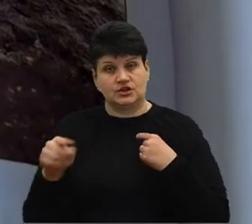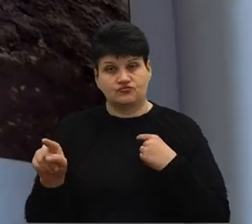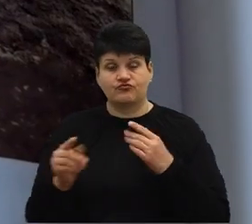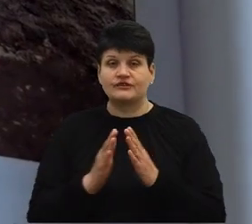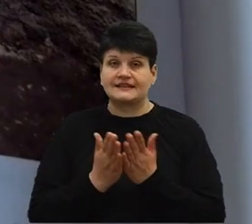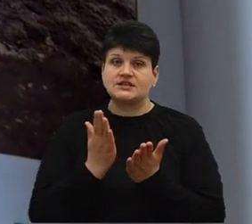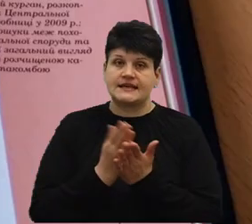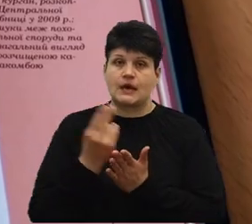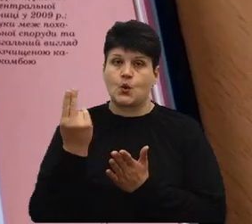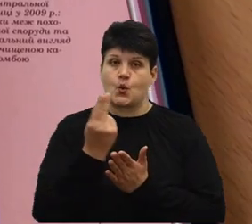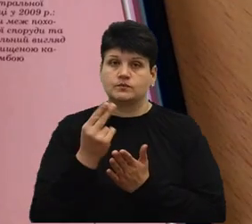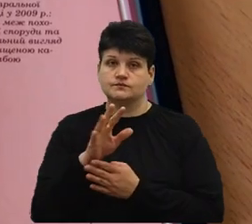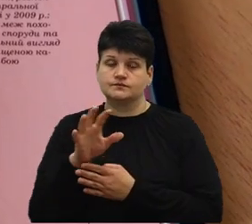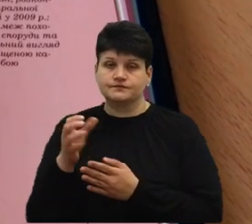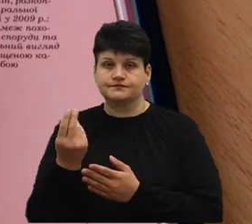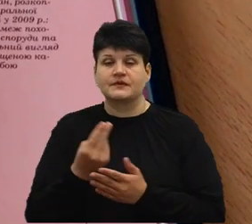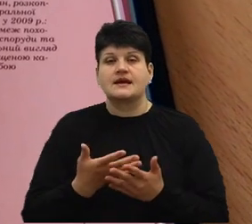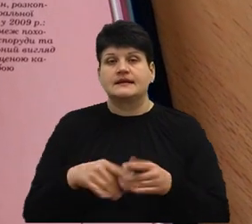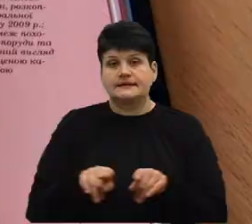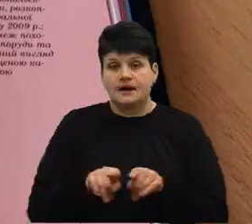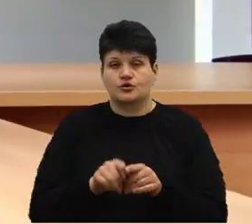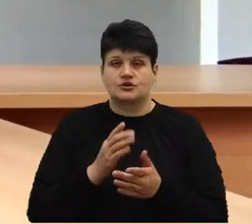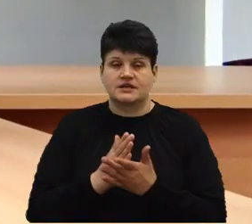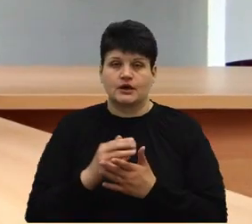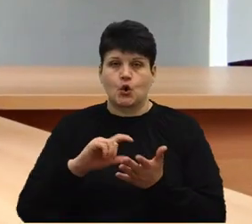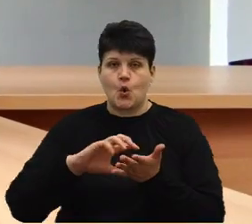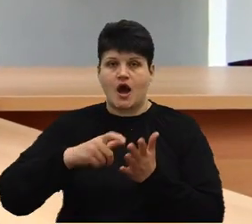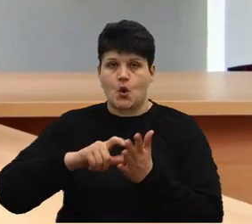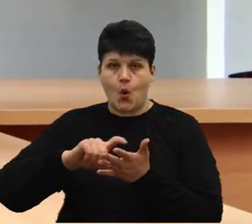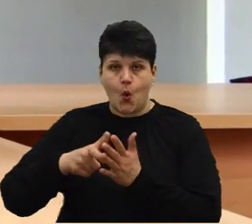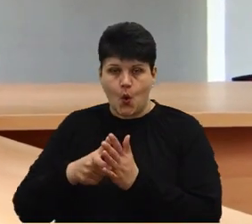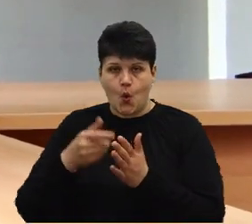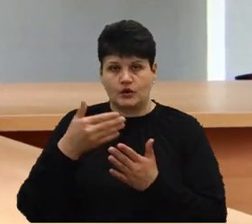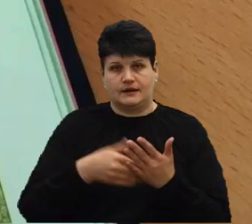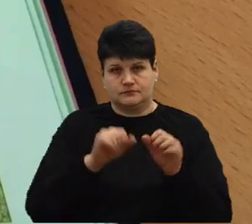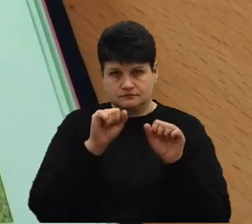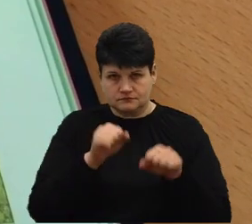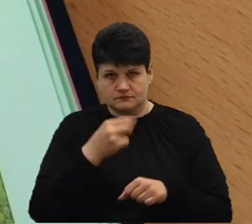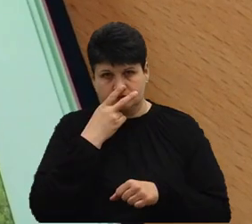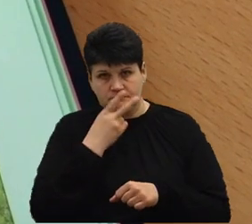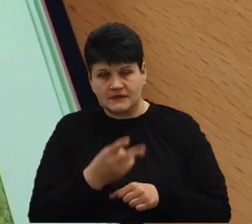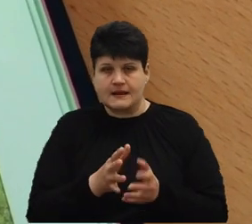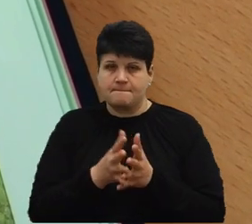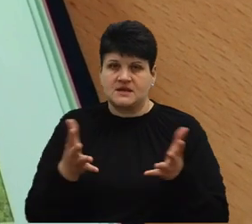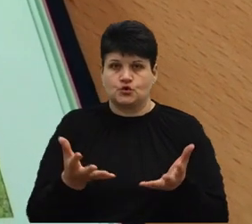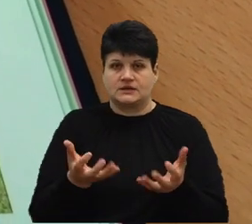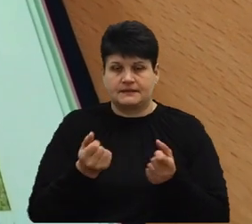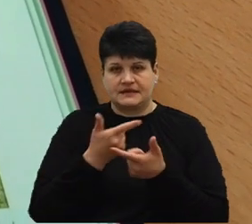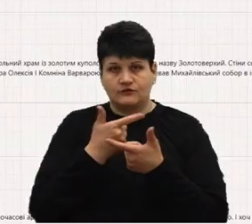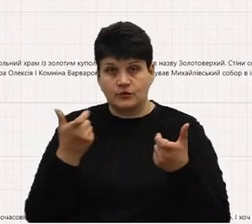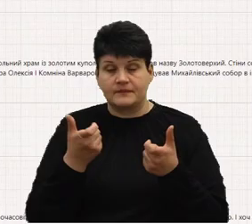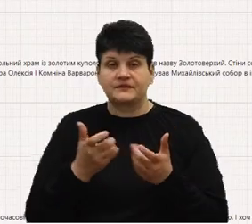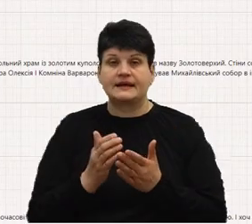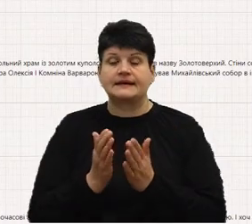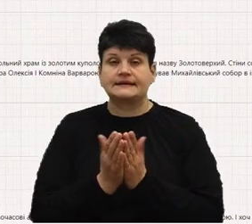книжці є кольорові ілюстрації також деякі статті мі qr-коди скануючи які читач зможе отримати більше інформації Книжку можна